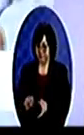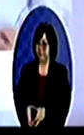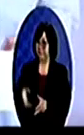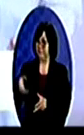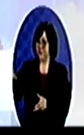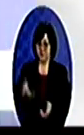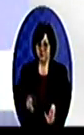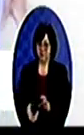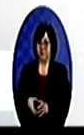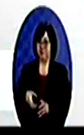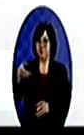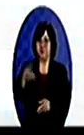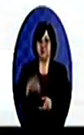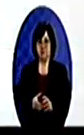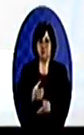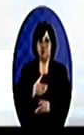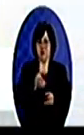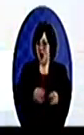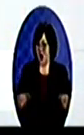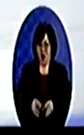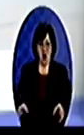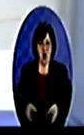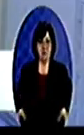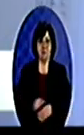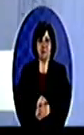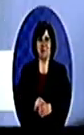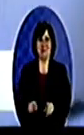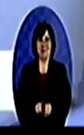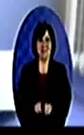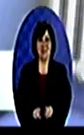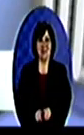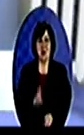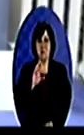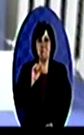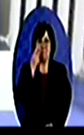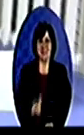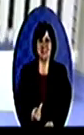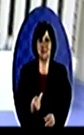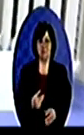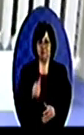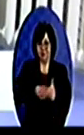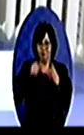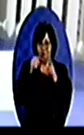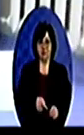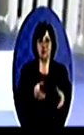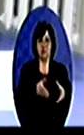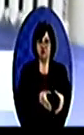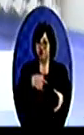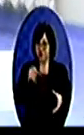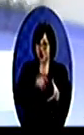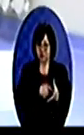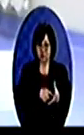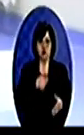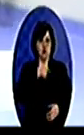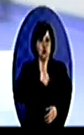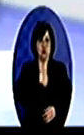хэрэглэгдэхээр нь одоо энэ өрөөнд цэг толгож багцлах нь гэсэн үг. За тийм багцаар нь ямар мэс засалт хэрэгтэй вэ гэдэг. Одоо жишээлбэл зүрхний